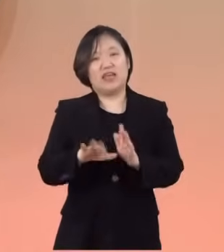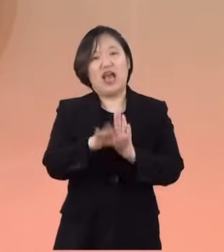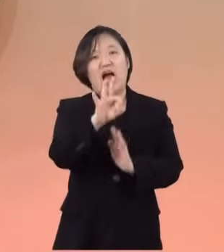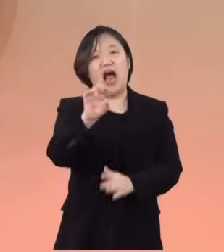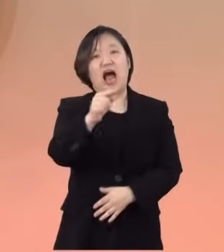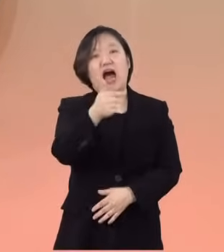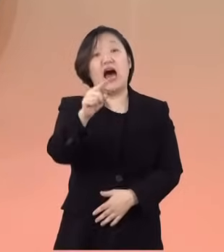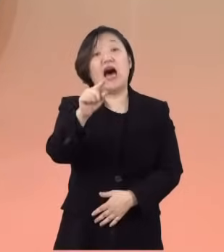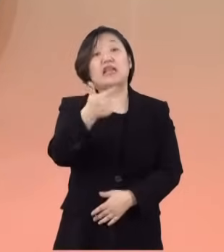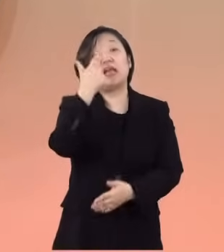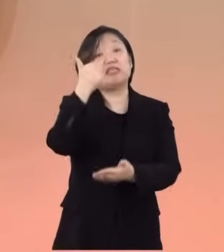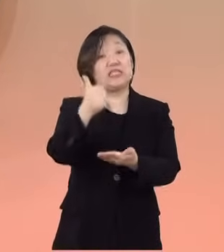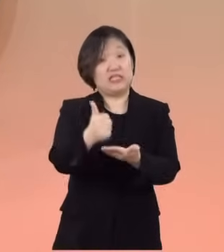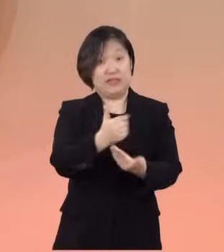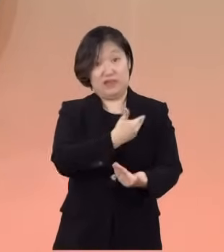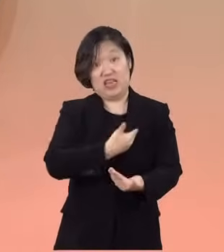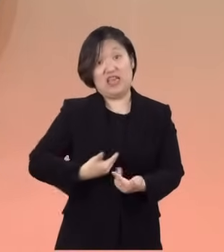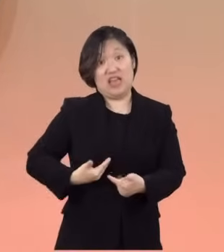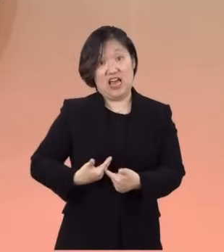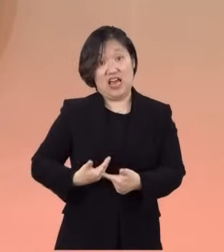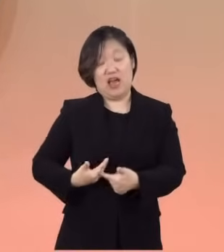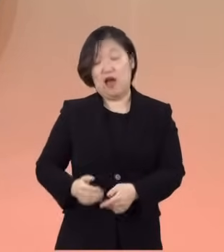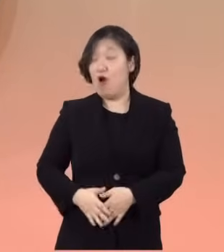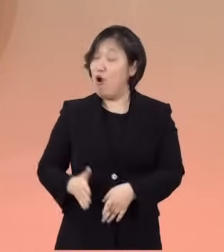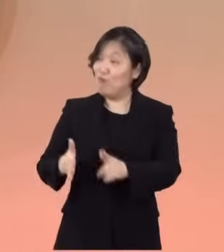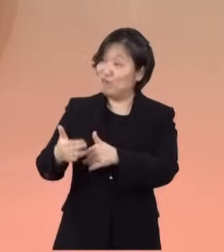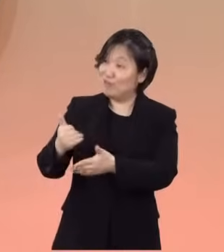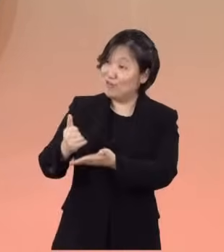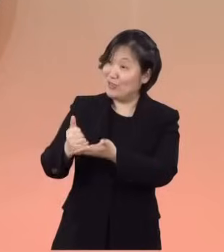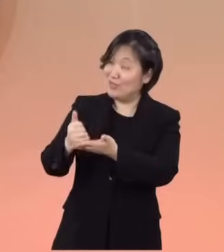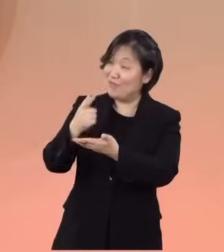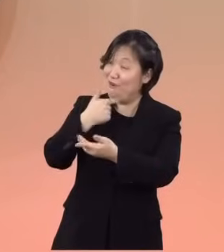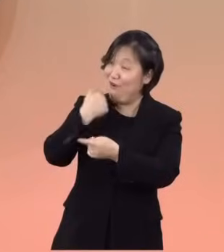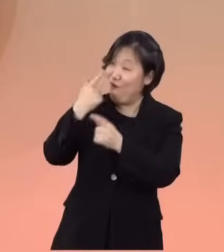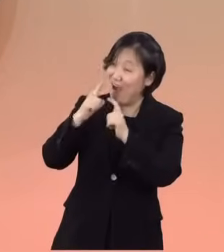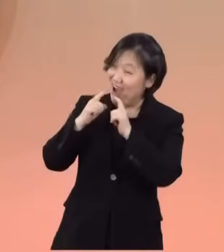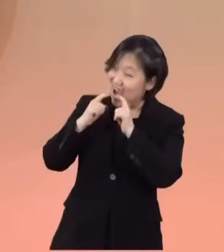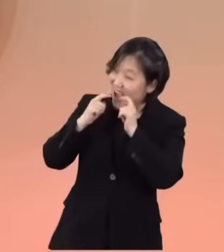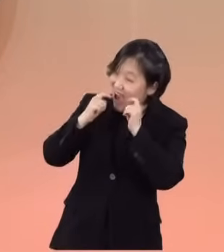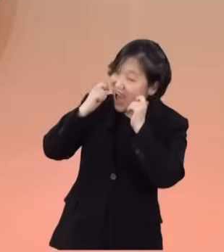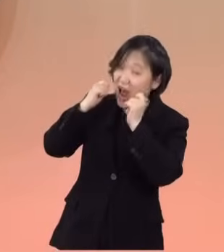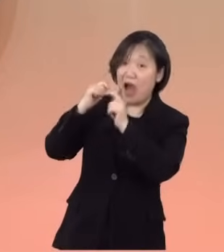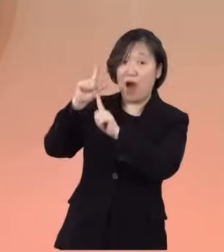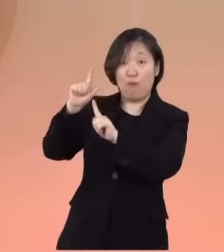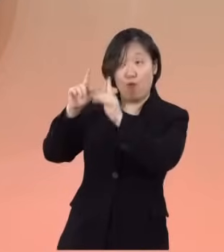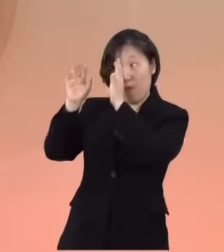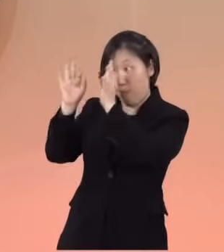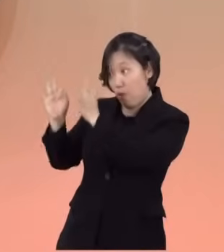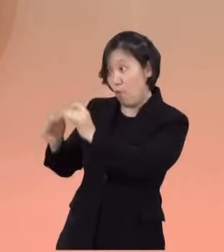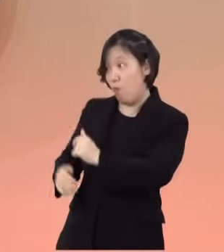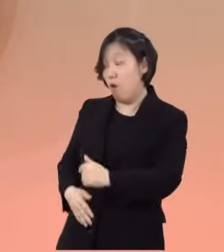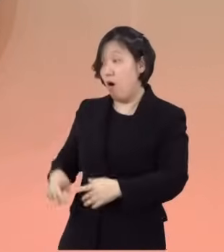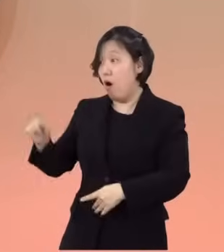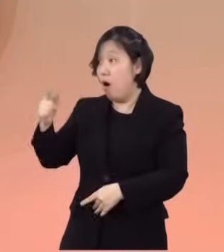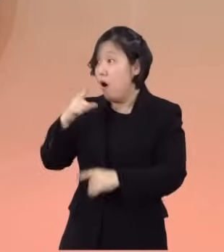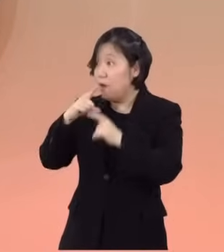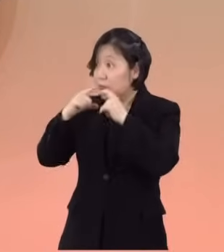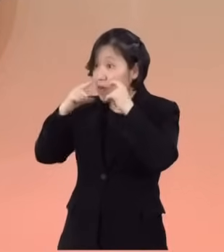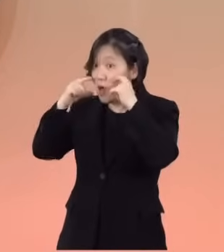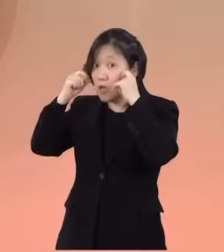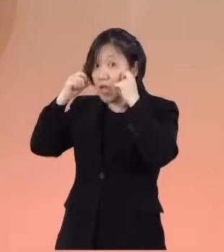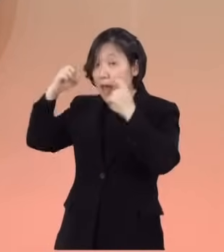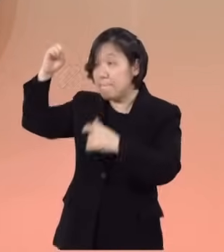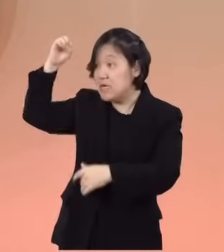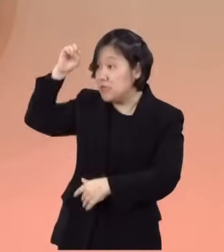옆에 있던 아난 스님이 부처님이 환한 미소를 지으며 부처님의 입에서 광명이